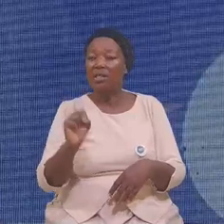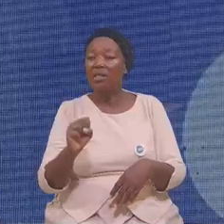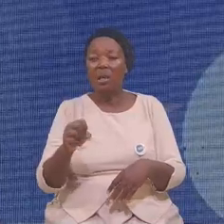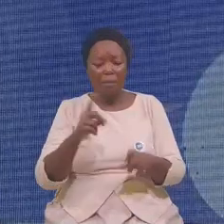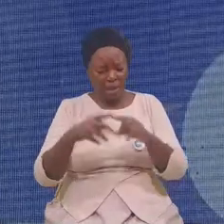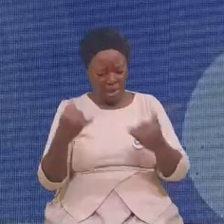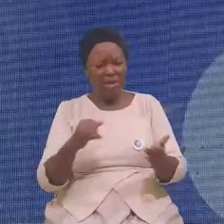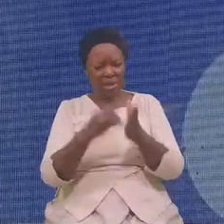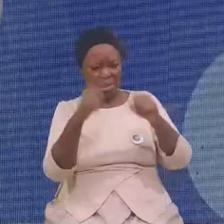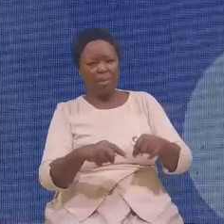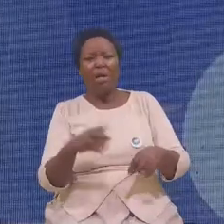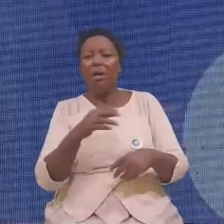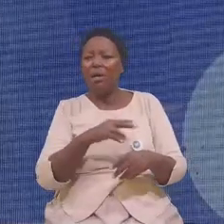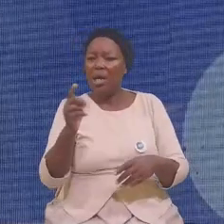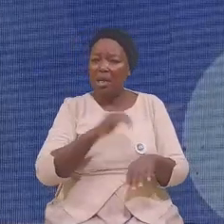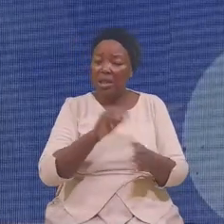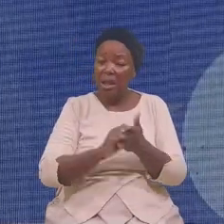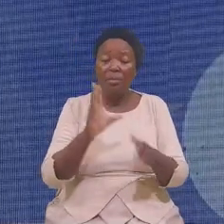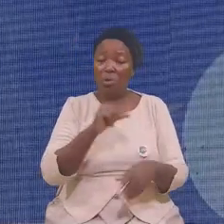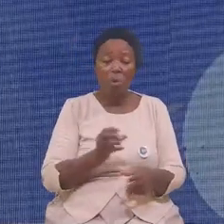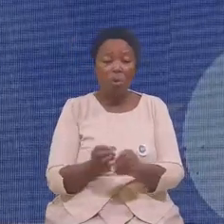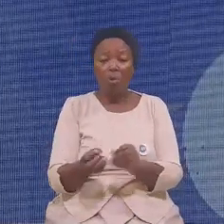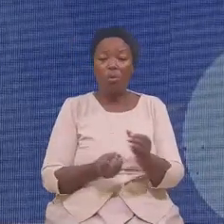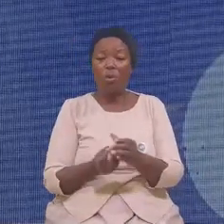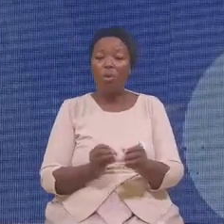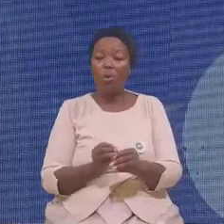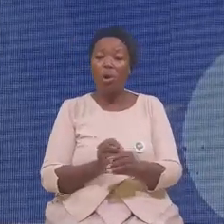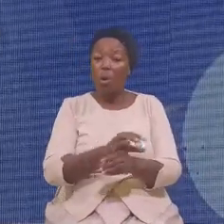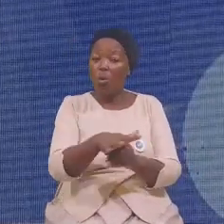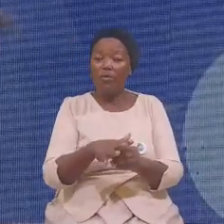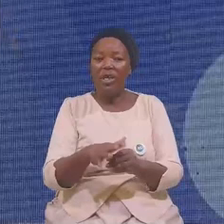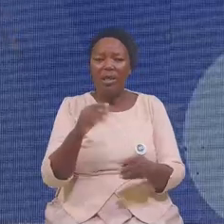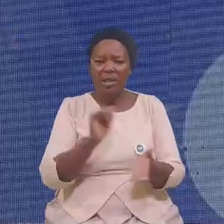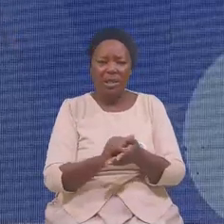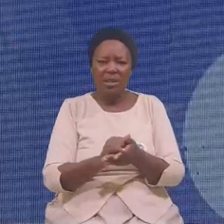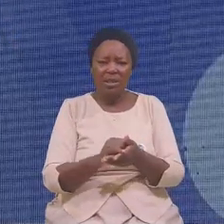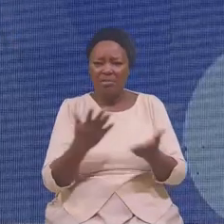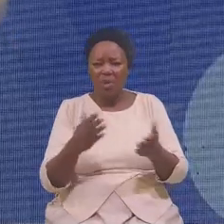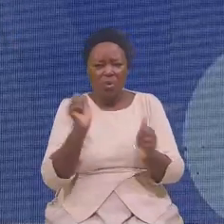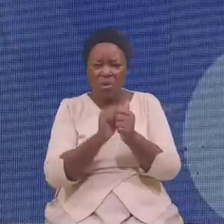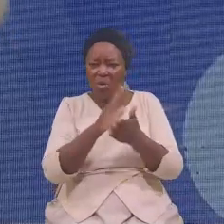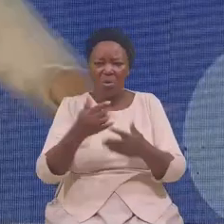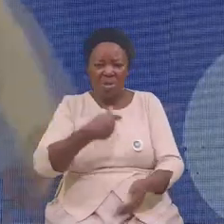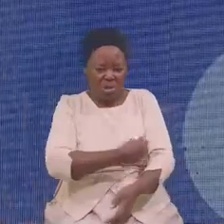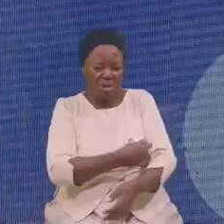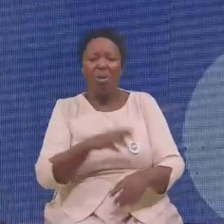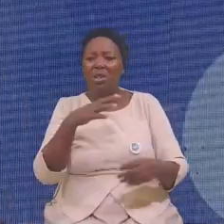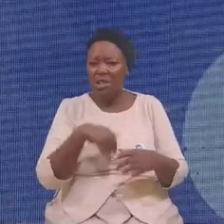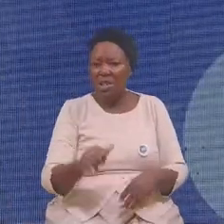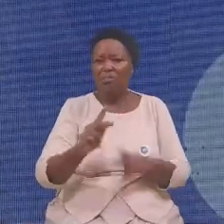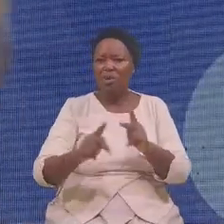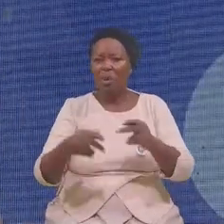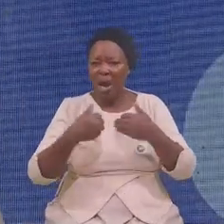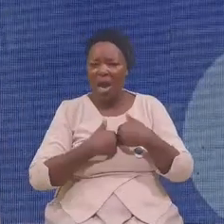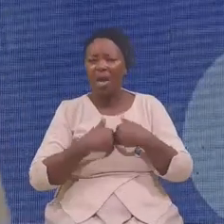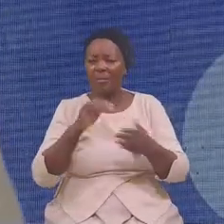temps, il n'y avait pas de COVID. Eux-mêmes, avec la vaccination, les gens ont toujours des problèmes.